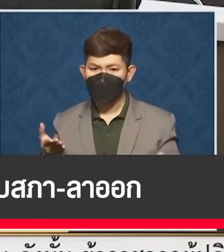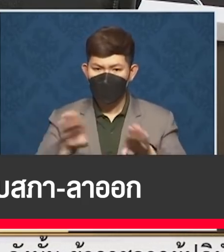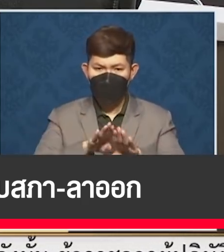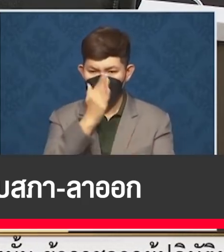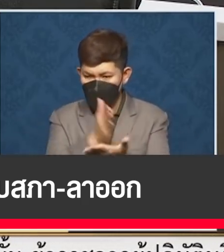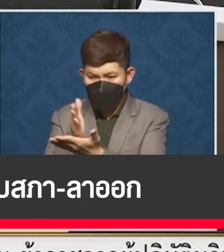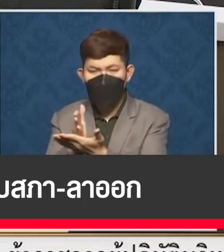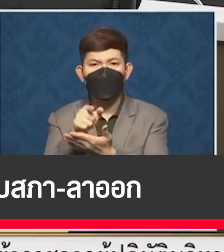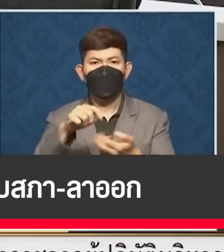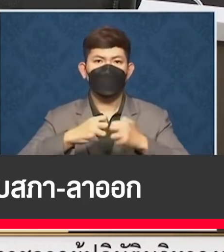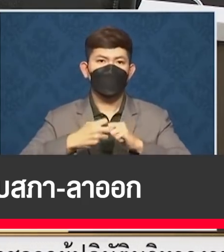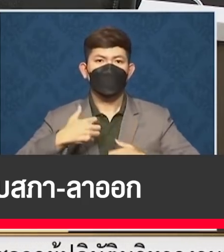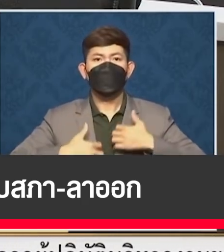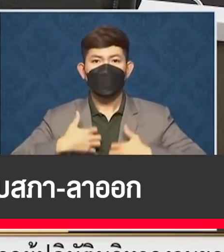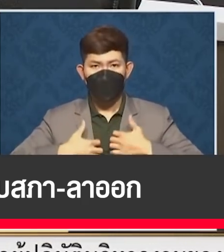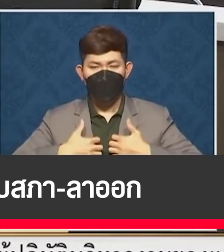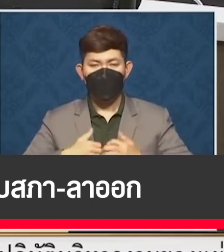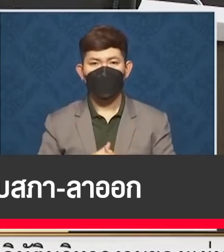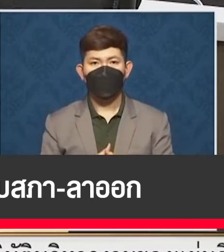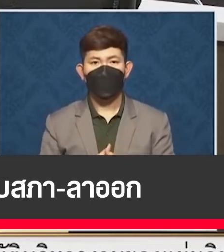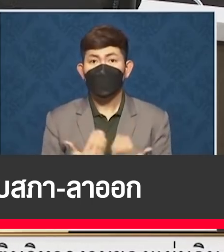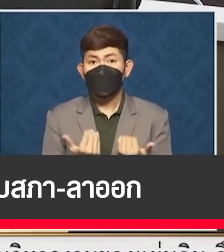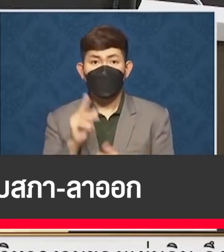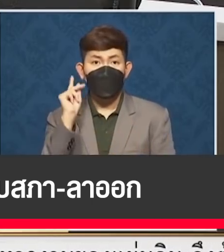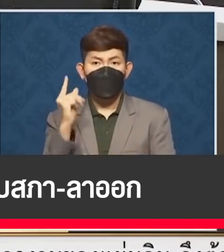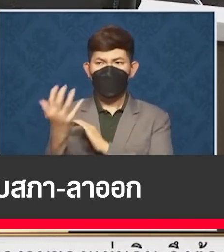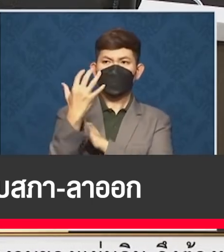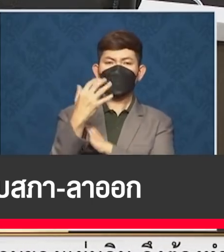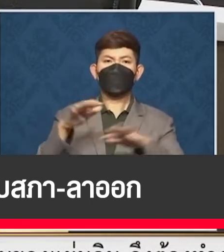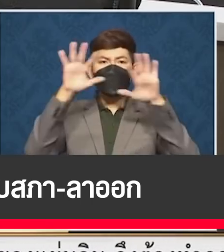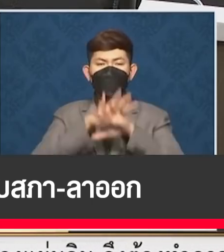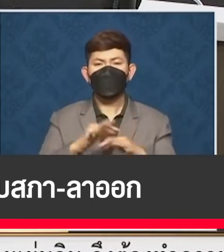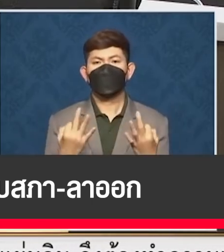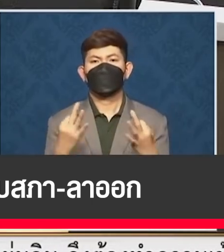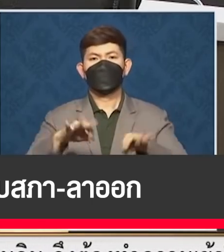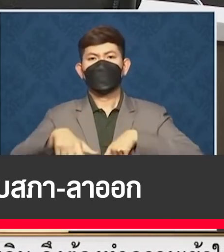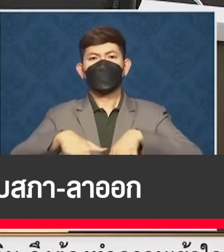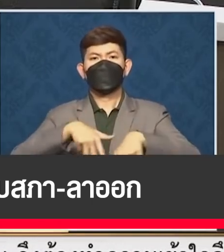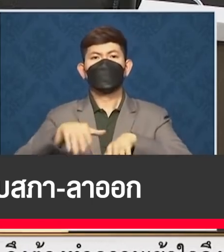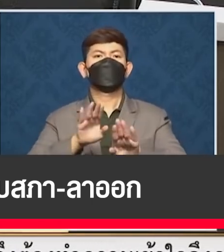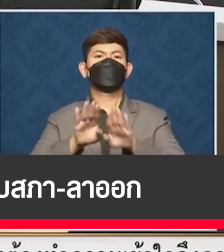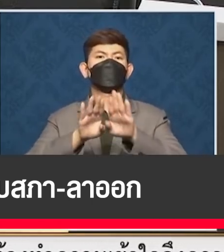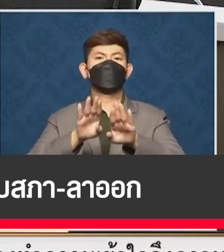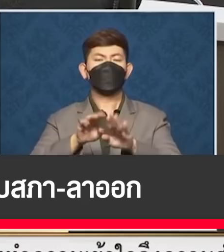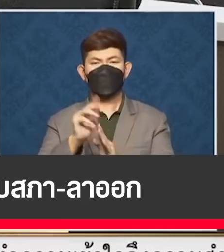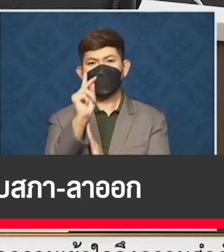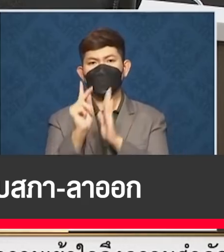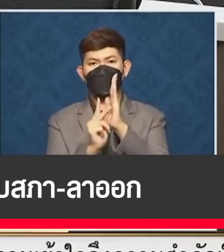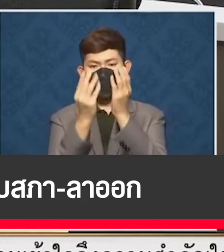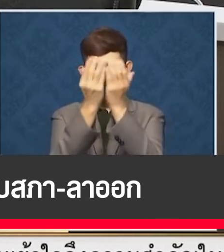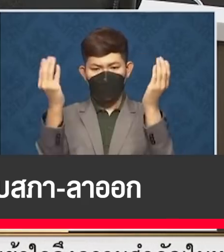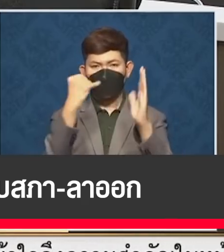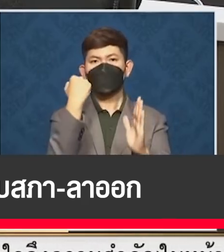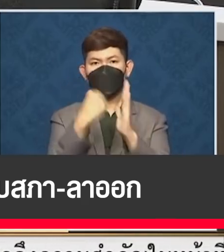องค์กรวิชาชีพสื่อมวลชนได้ร้องเรียนต่อคณะกรรมการสิทธิมนุษยชนแห่งชาติขอให้ตรวจสอบพฤติกรรมการคุกคามสื่อมวลชน